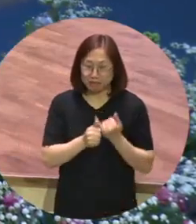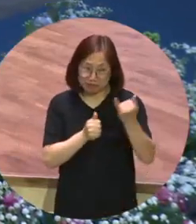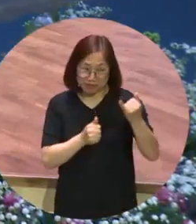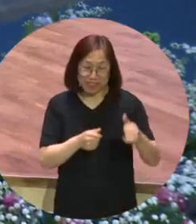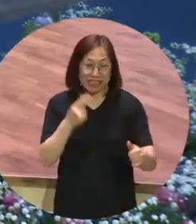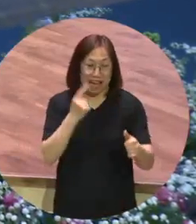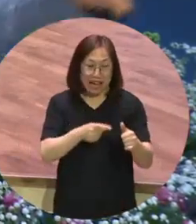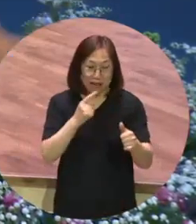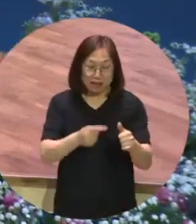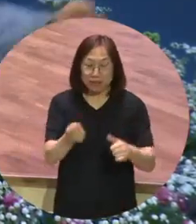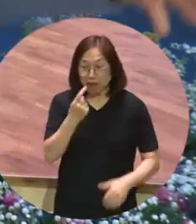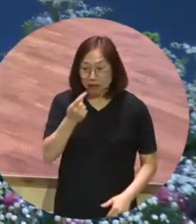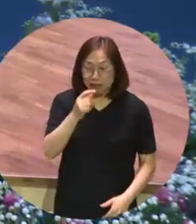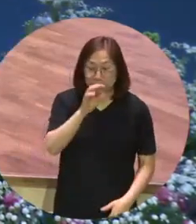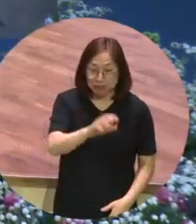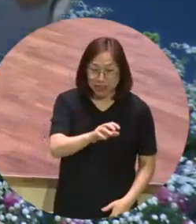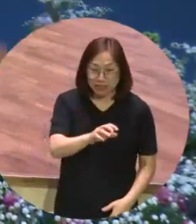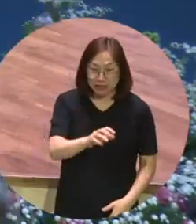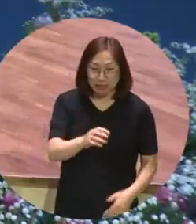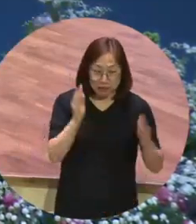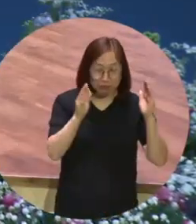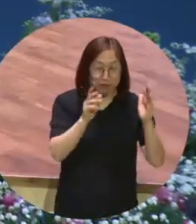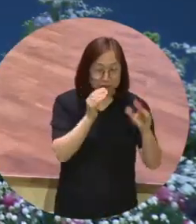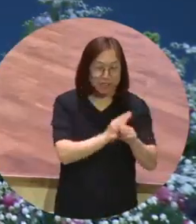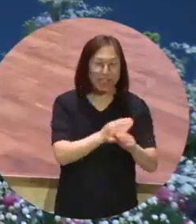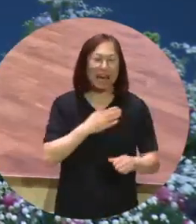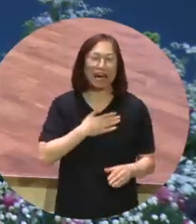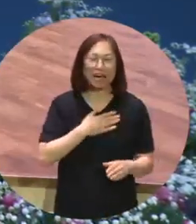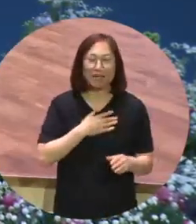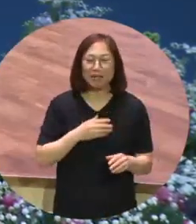아니 내 정도면요 줄 섰어요 여자 처녀들.